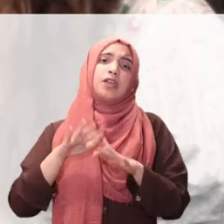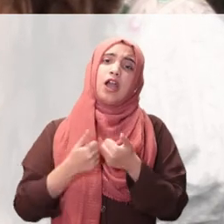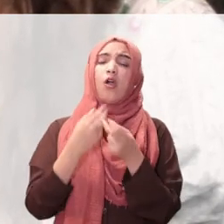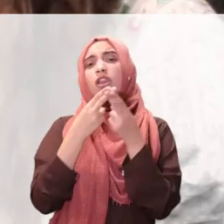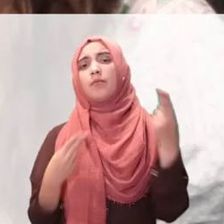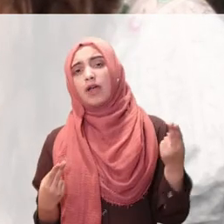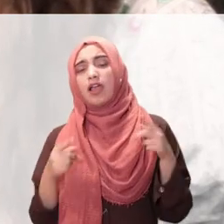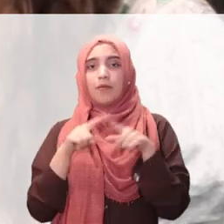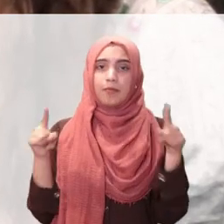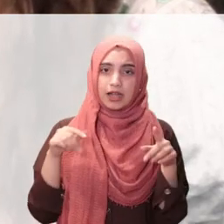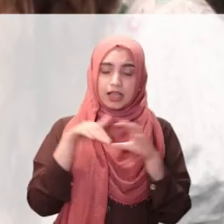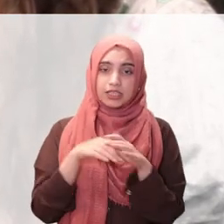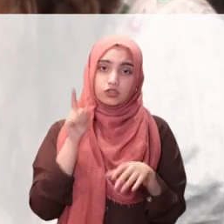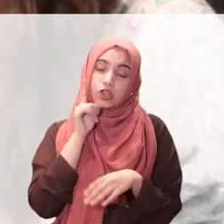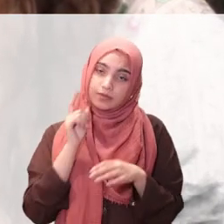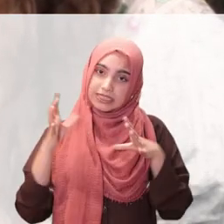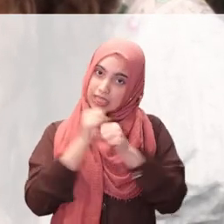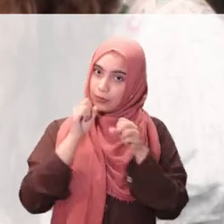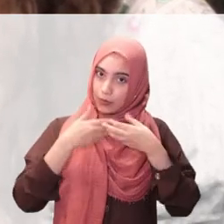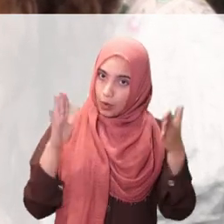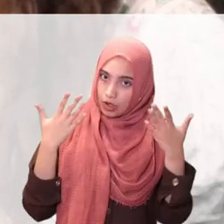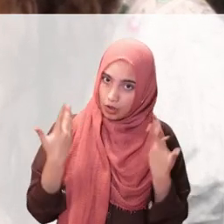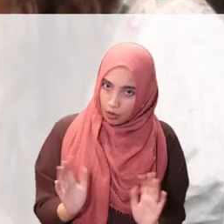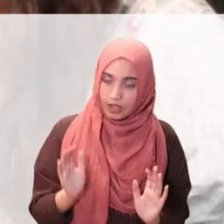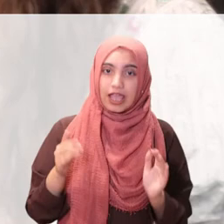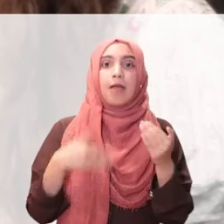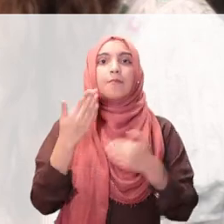subscribe and